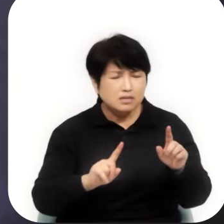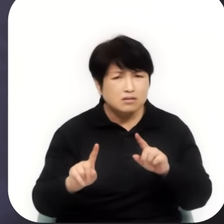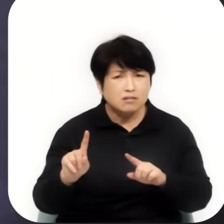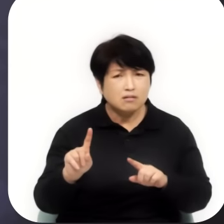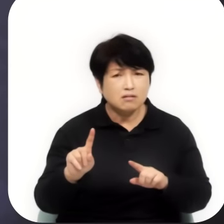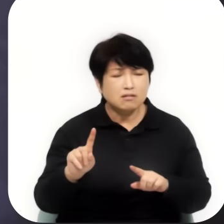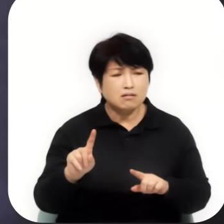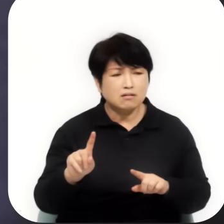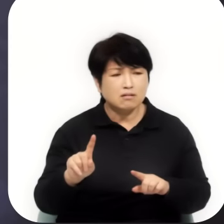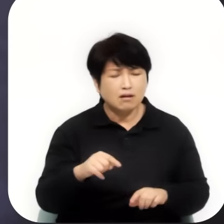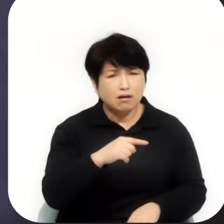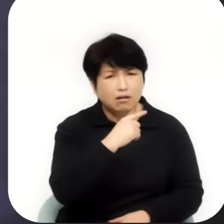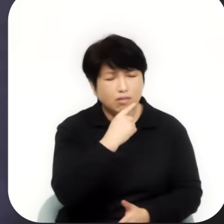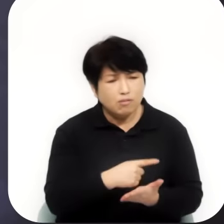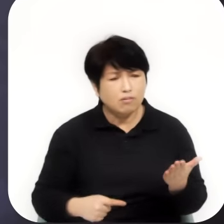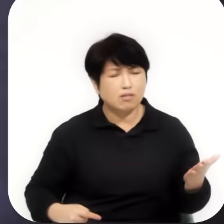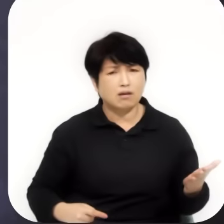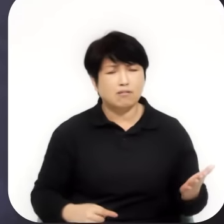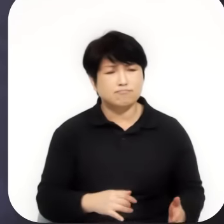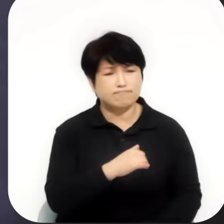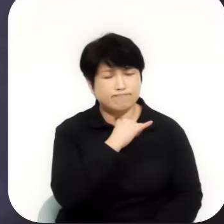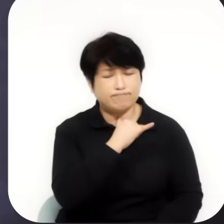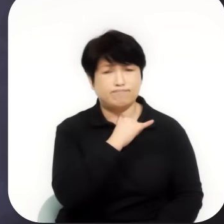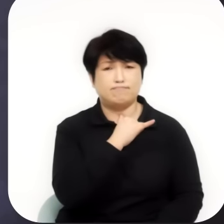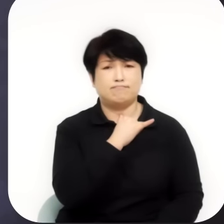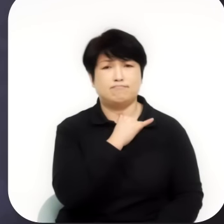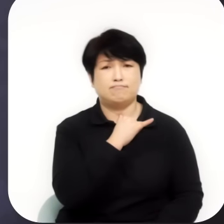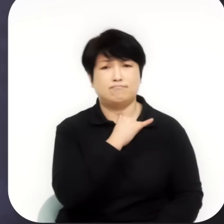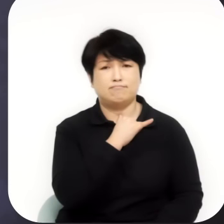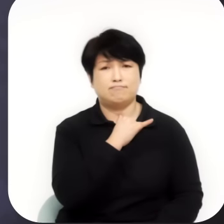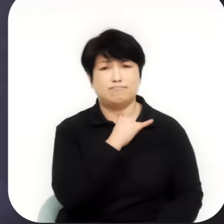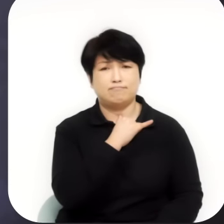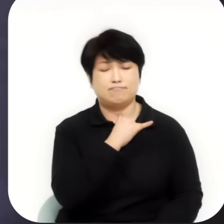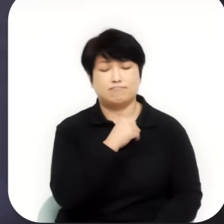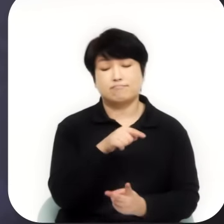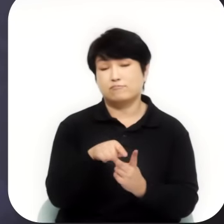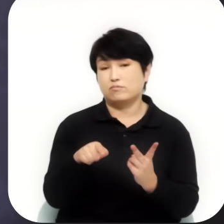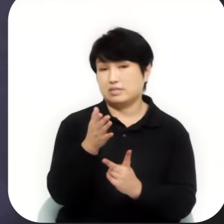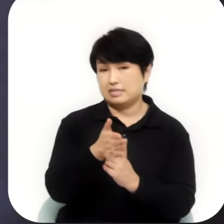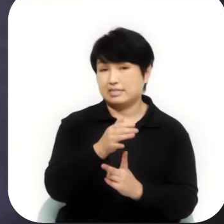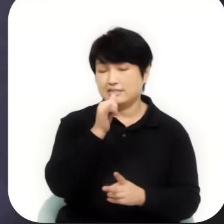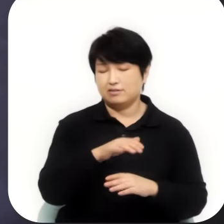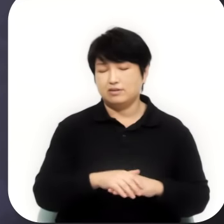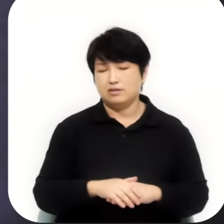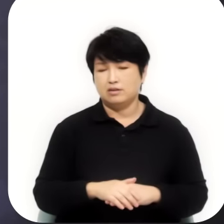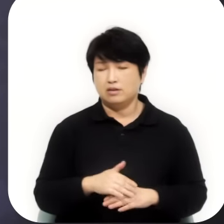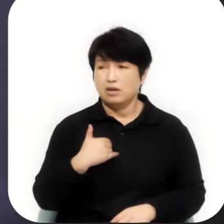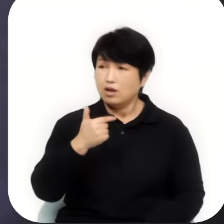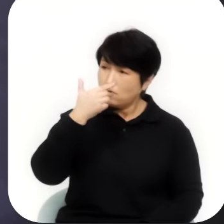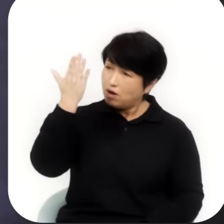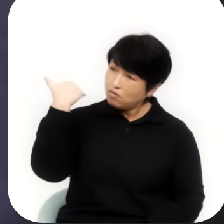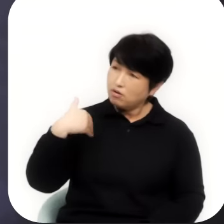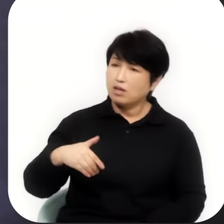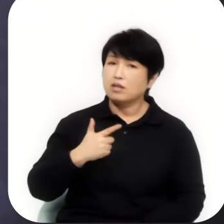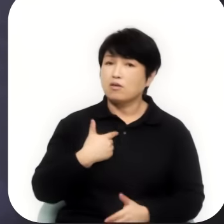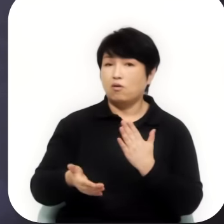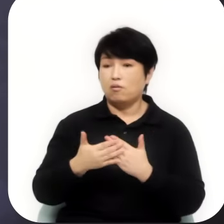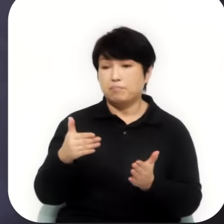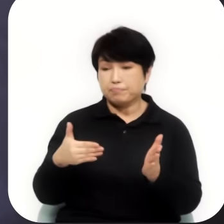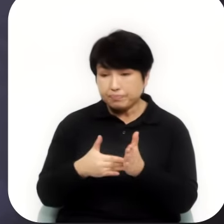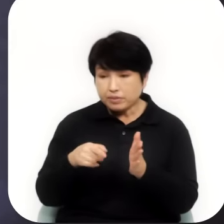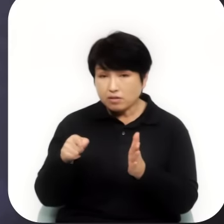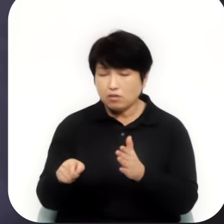삶에 큰 마이너스가 된다. 그런데 우리의 과거의 경험은 그것이 좋다,